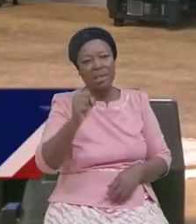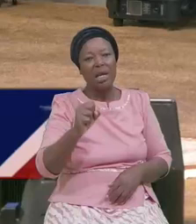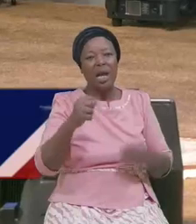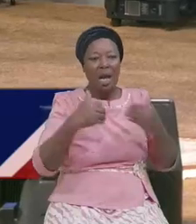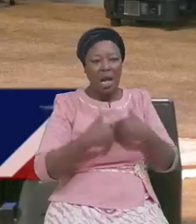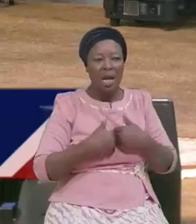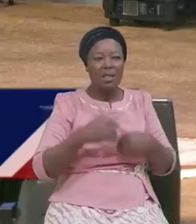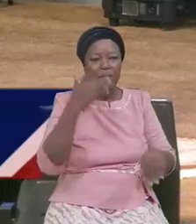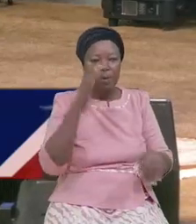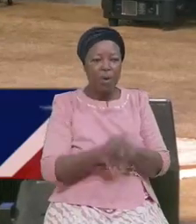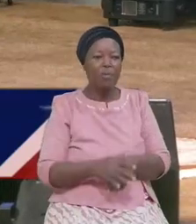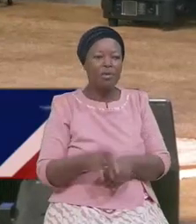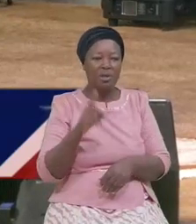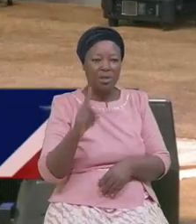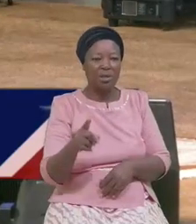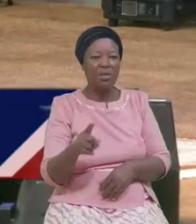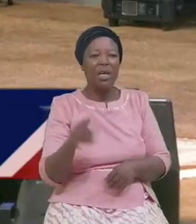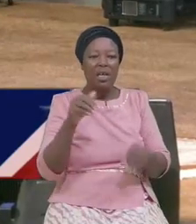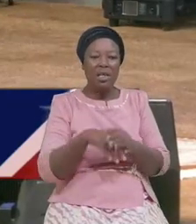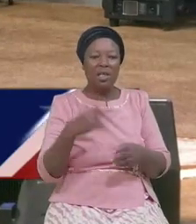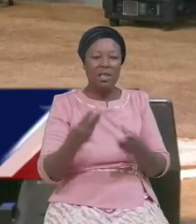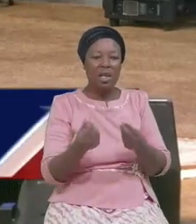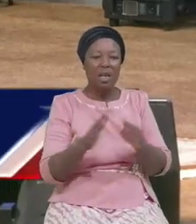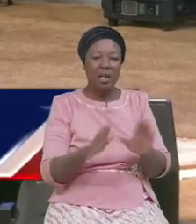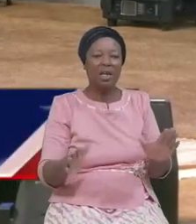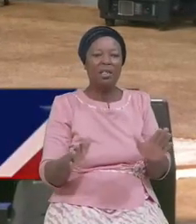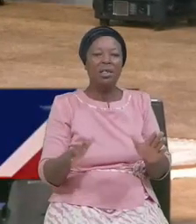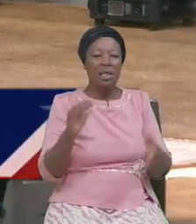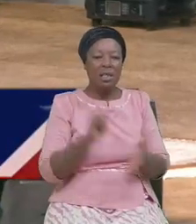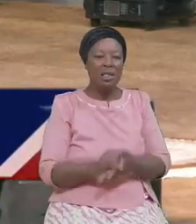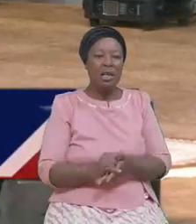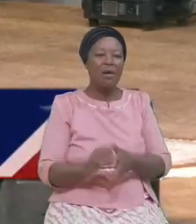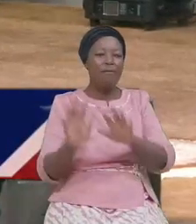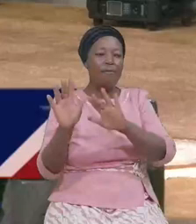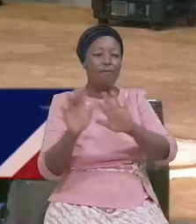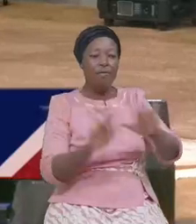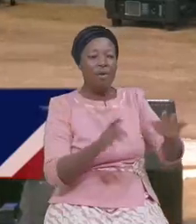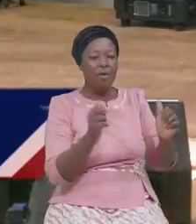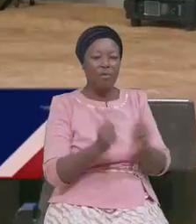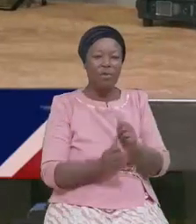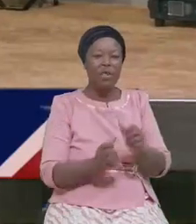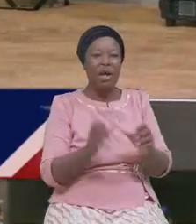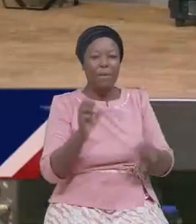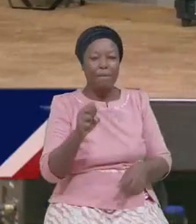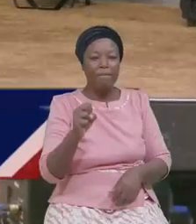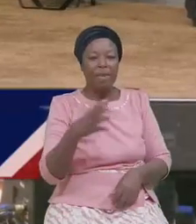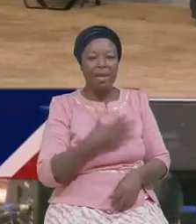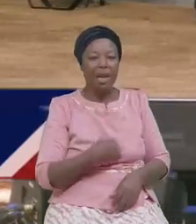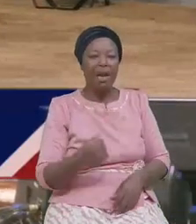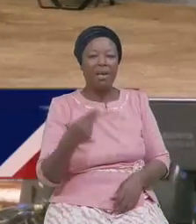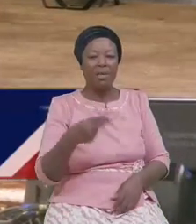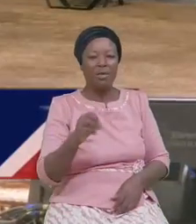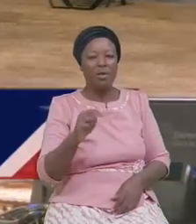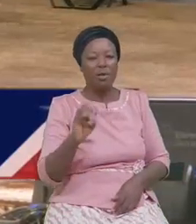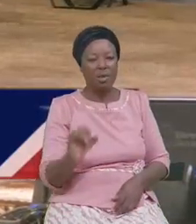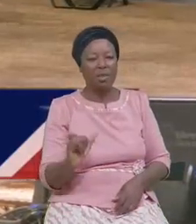pères, en te promettant un pays où coule le lait et le miel. Ça, c'est